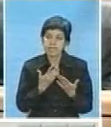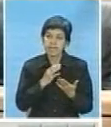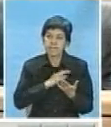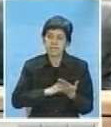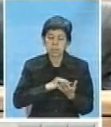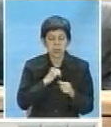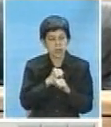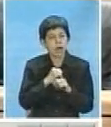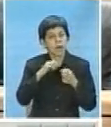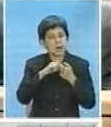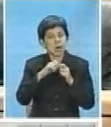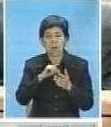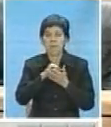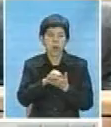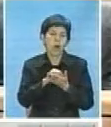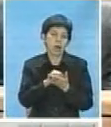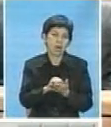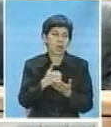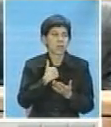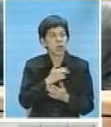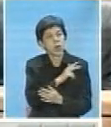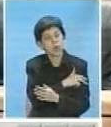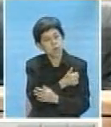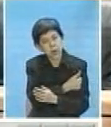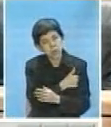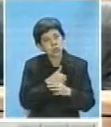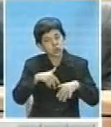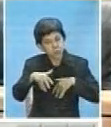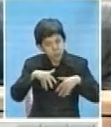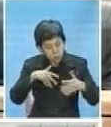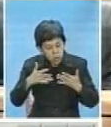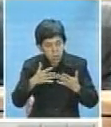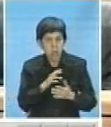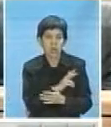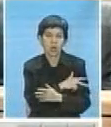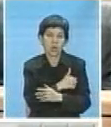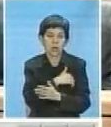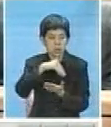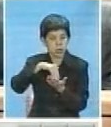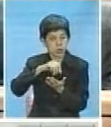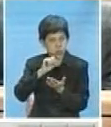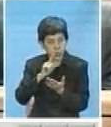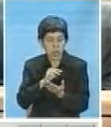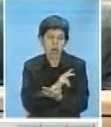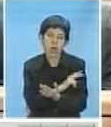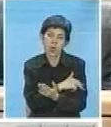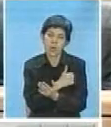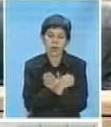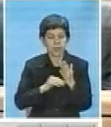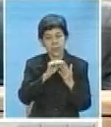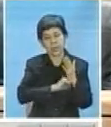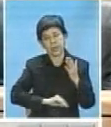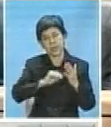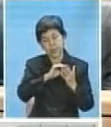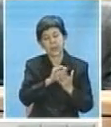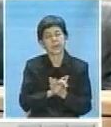ข็งแรงของหน่วยบริการไม่ว่าจะเป็นโรงพยาบาลชุมชนโรงพยาบาลศูนย์หรือโรงพยาบาลทั่วไป